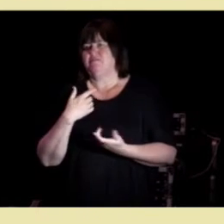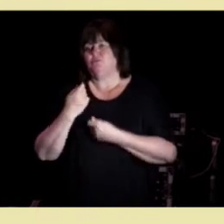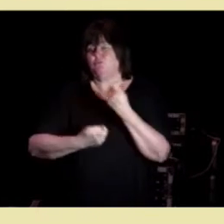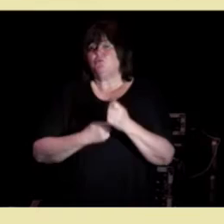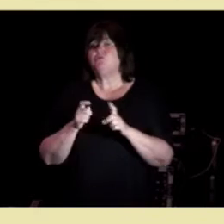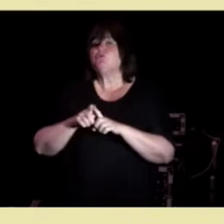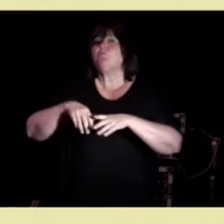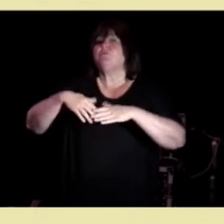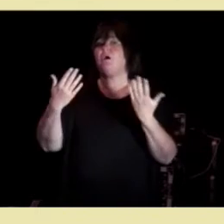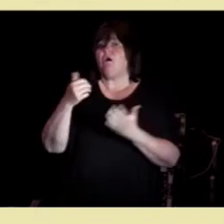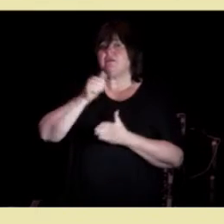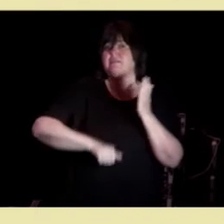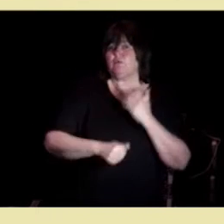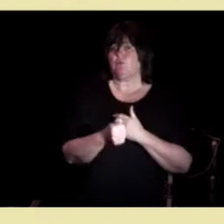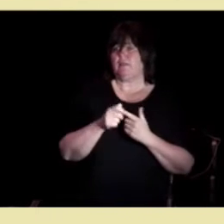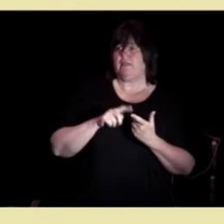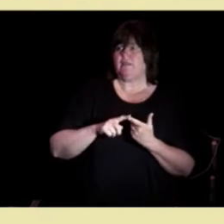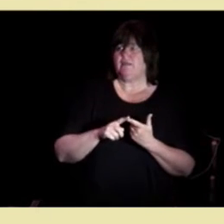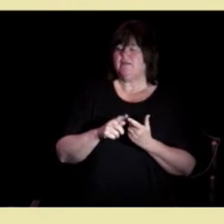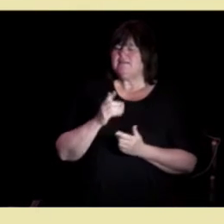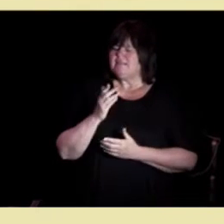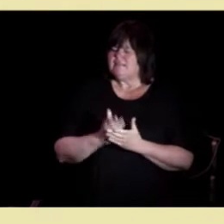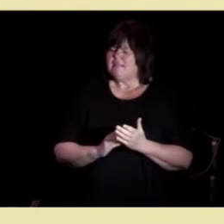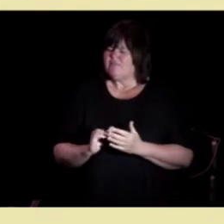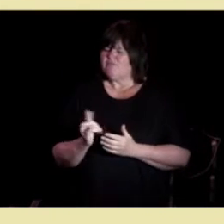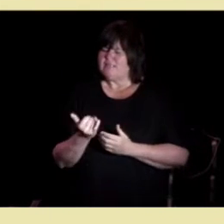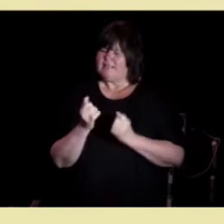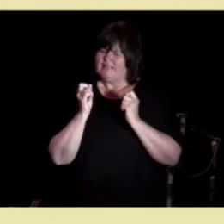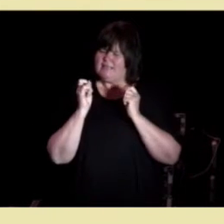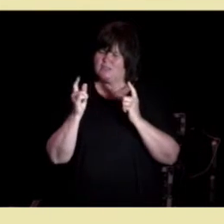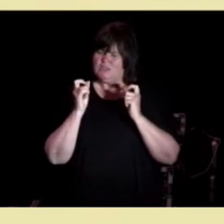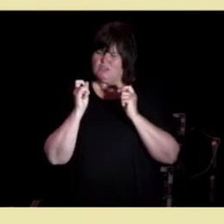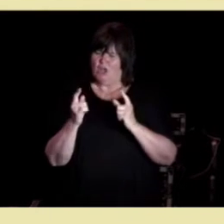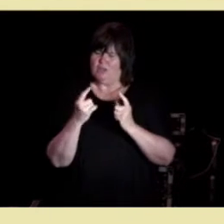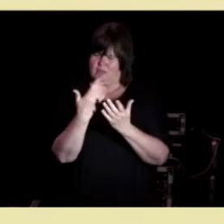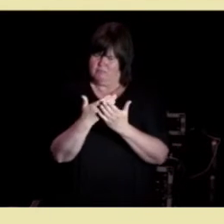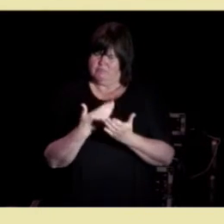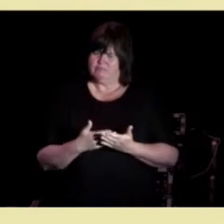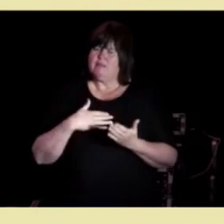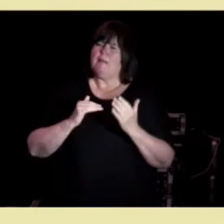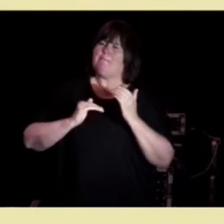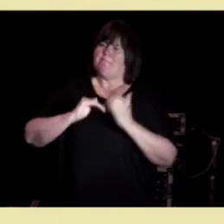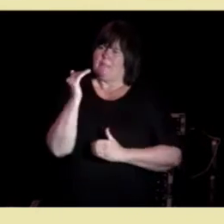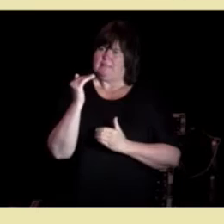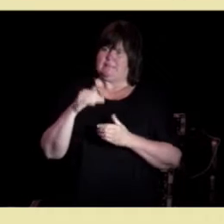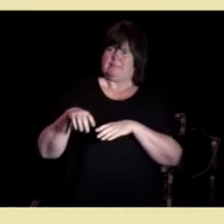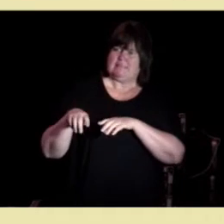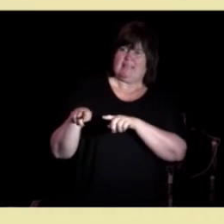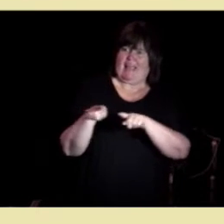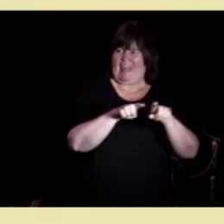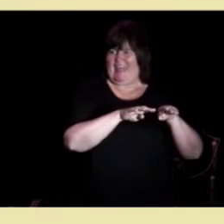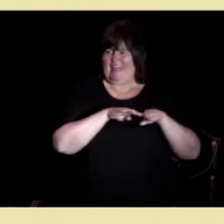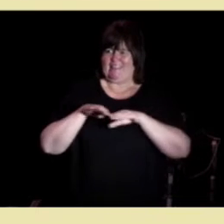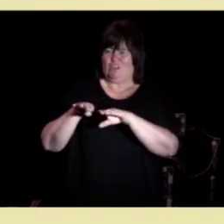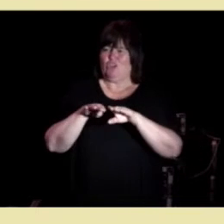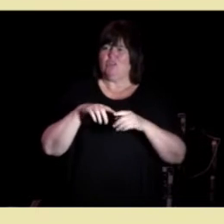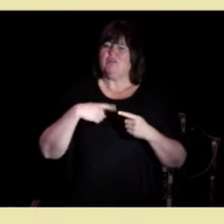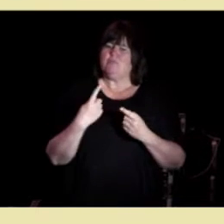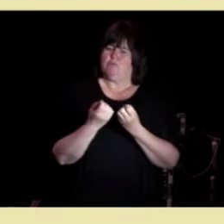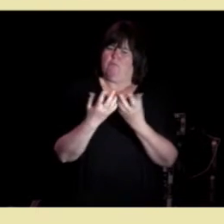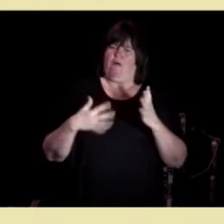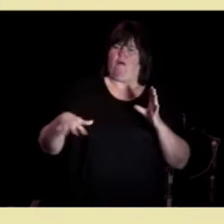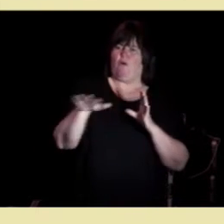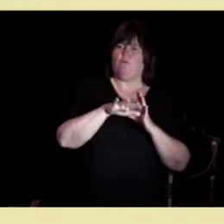Dels fordi datagrunnlaget her er ganske entydig, og mer entydig enn på veldig mange andre områder, og dels